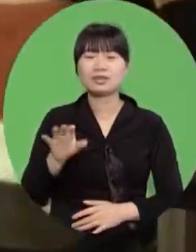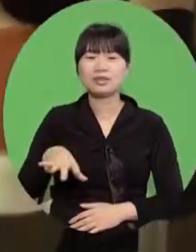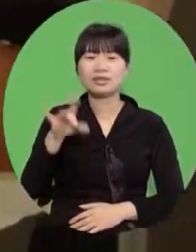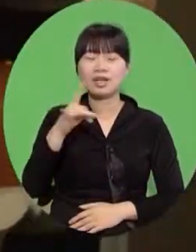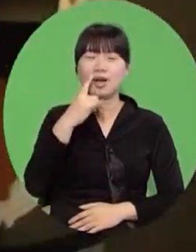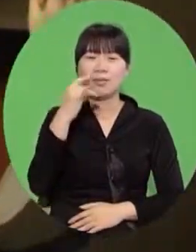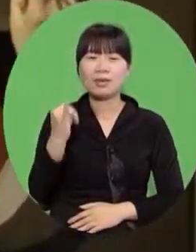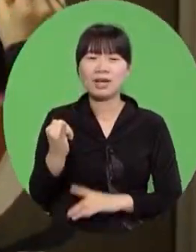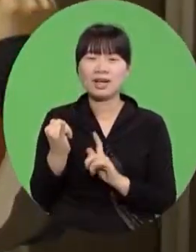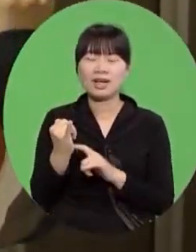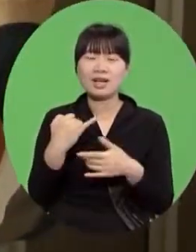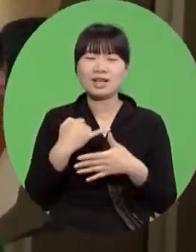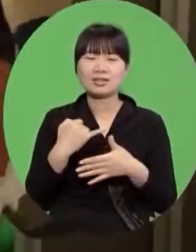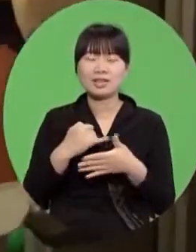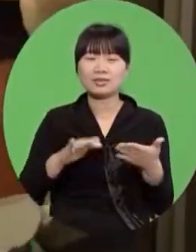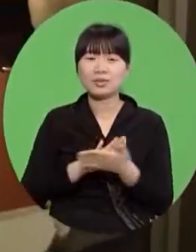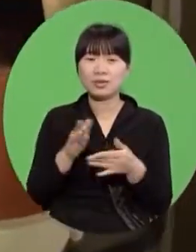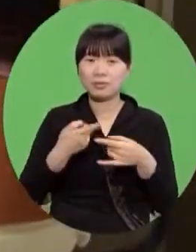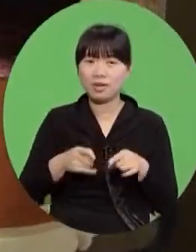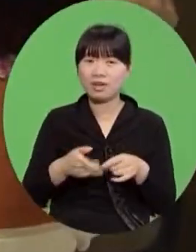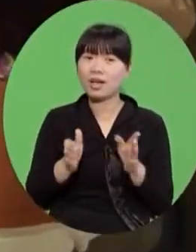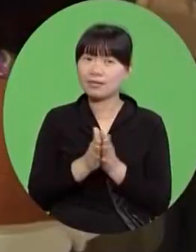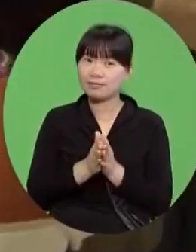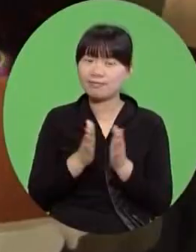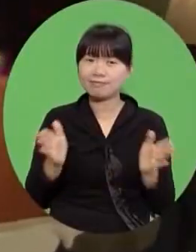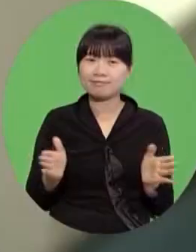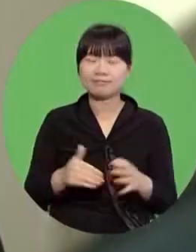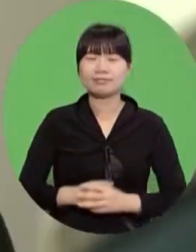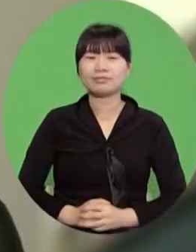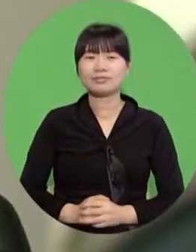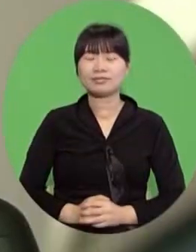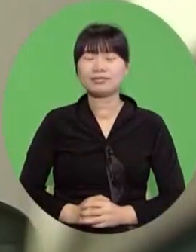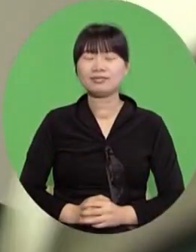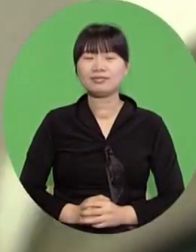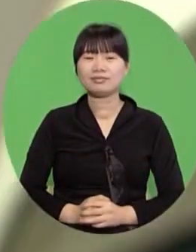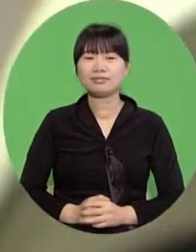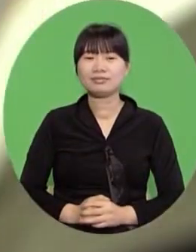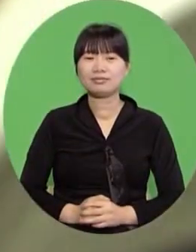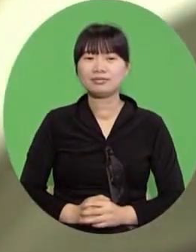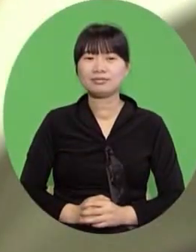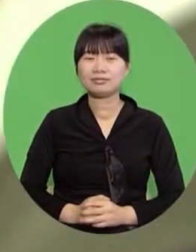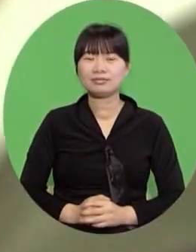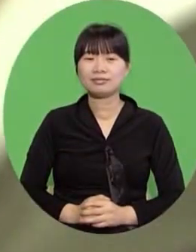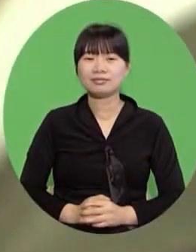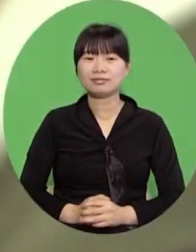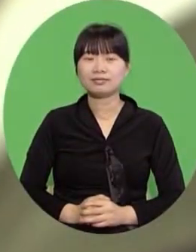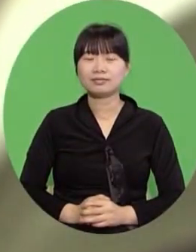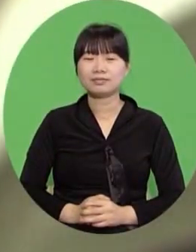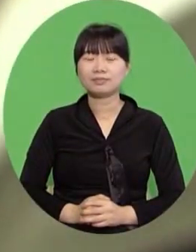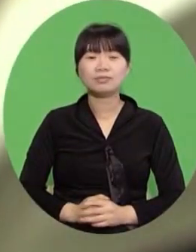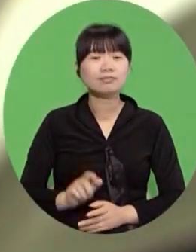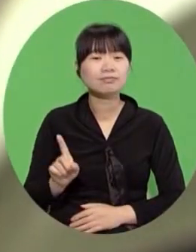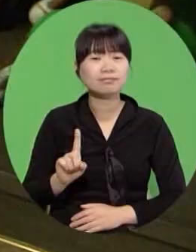먼저 엄마와 희연이의 놀이 평가가 시작됐습니다. 우리 희연이 좋아하는 게 뭐 있을까?